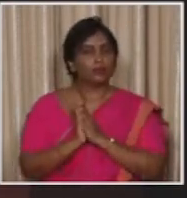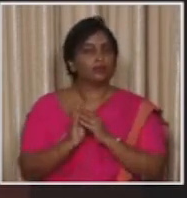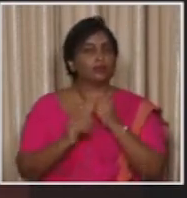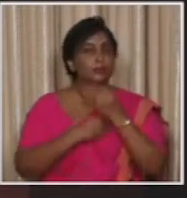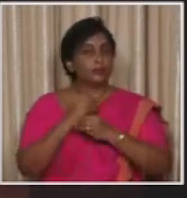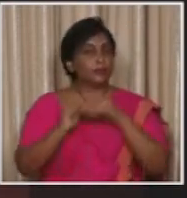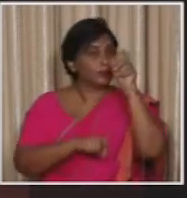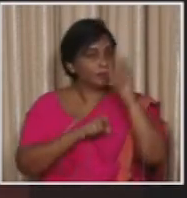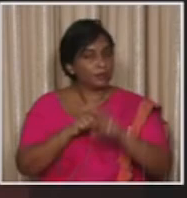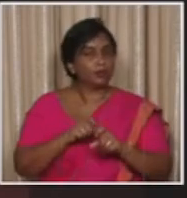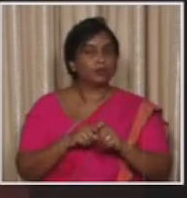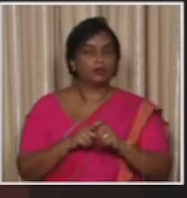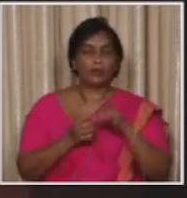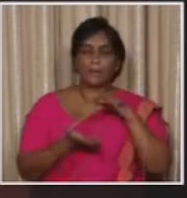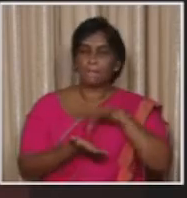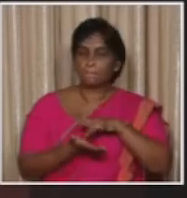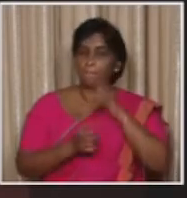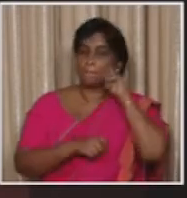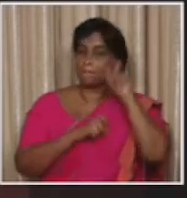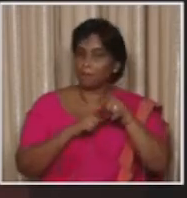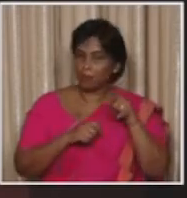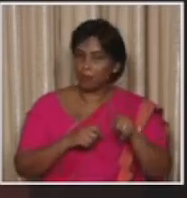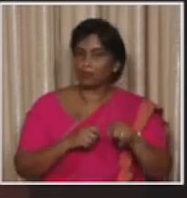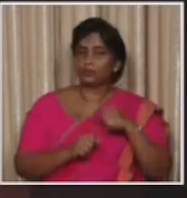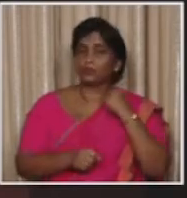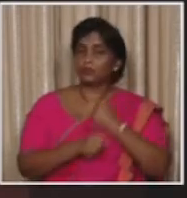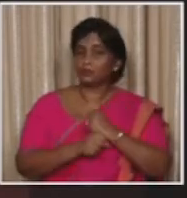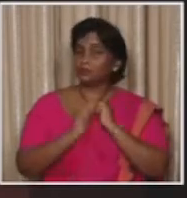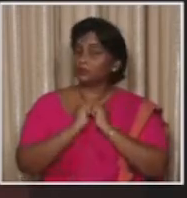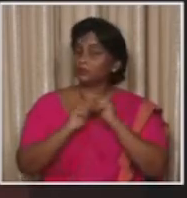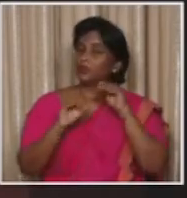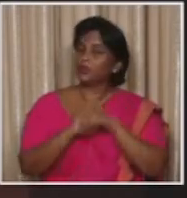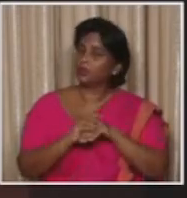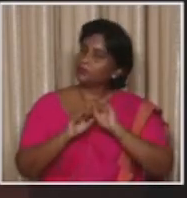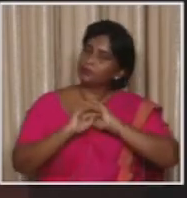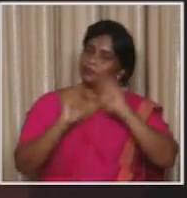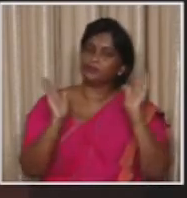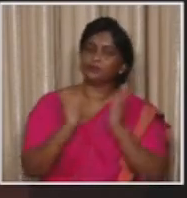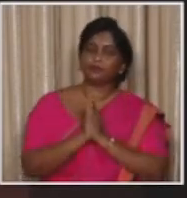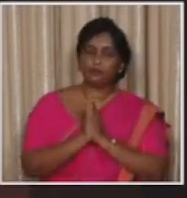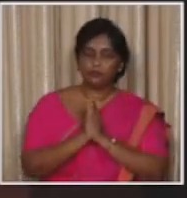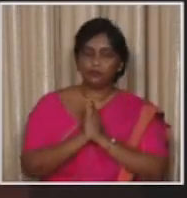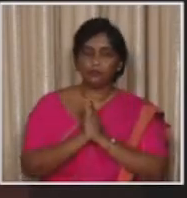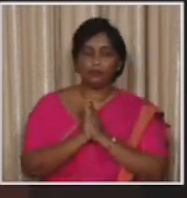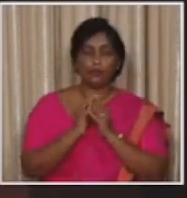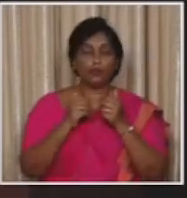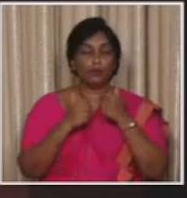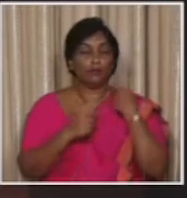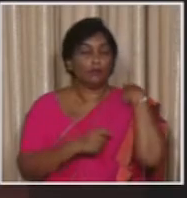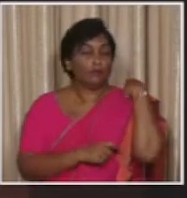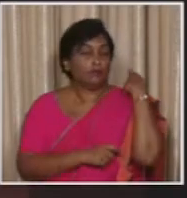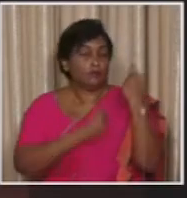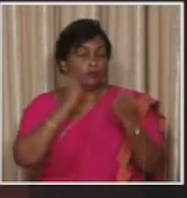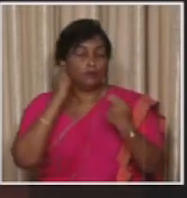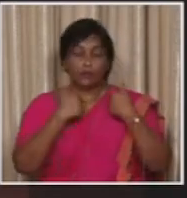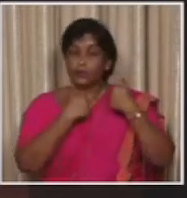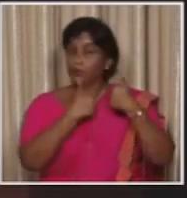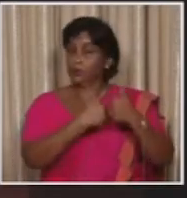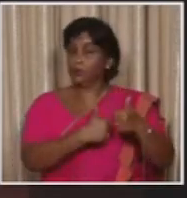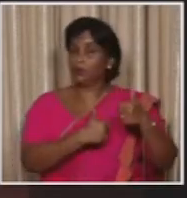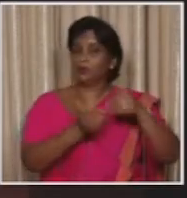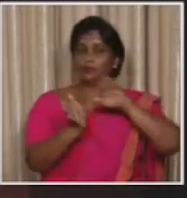ව්‍යවසායකයාගේ මධ්‍යම පාන්තිකයාගේ රාජ්‍ය සේවකයාගේ ඉඳලා සුපිරි ධනවත් පැලැන්තිය